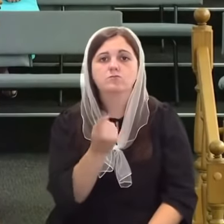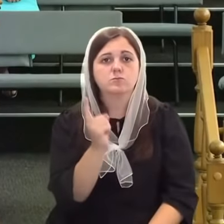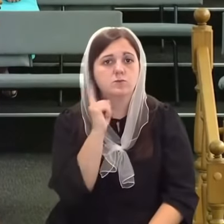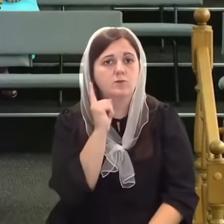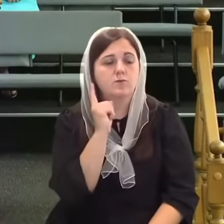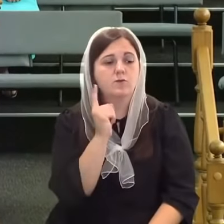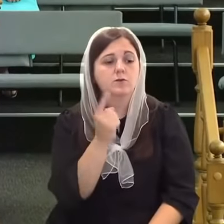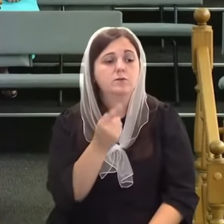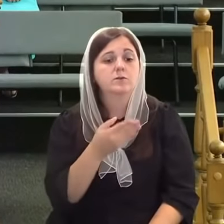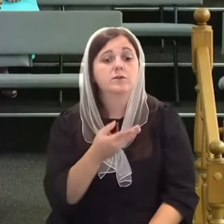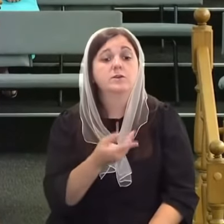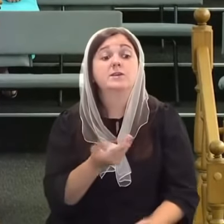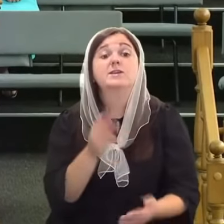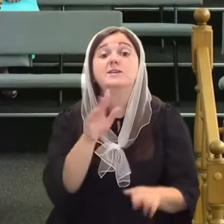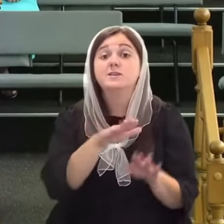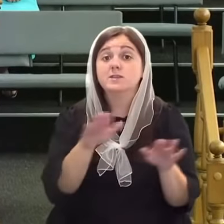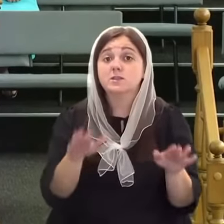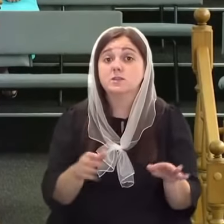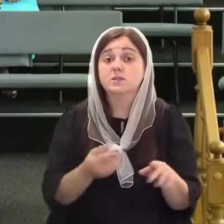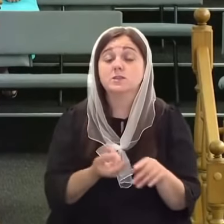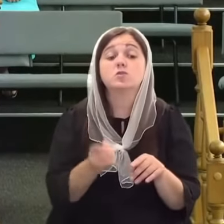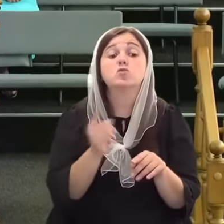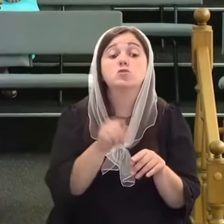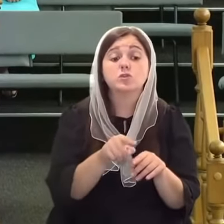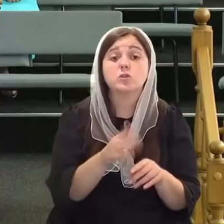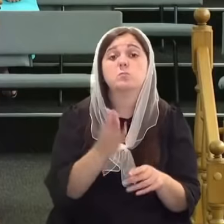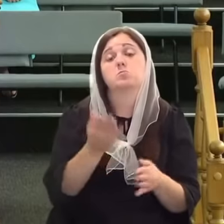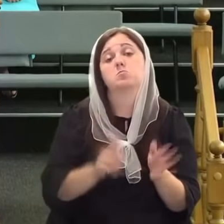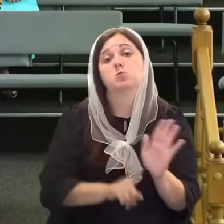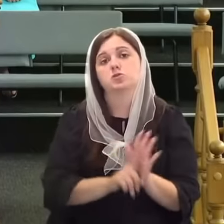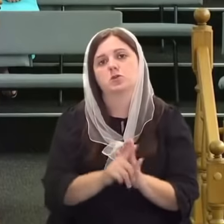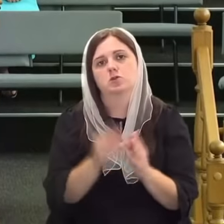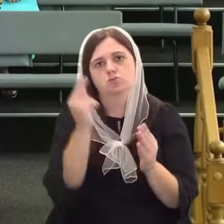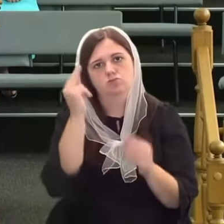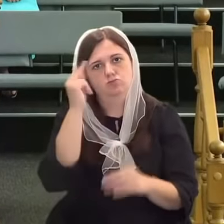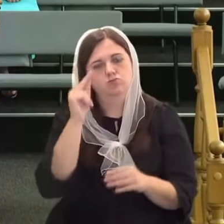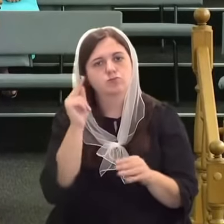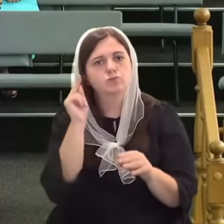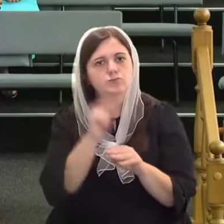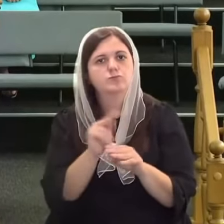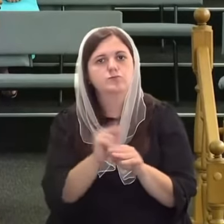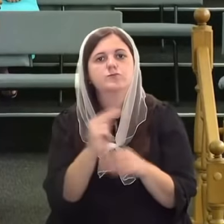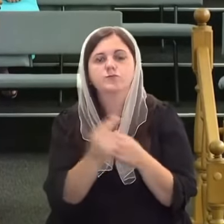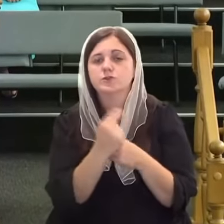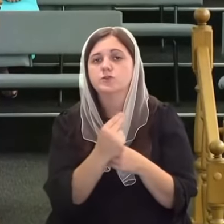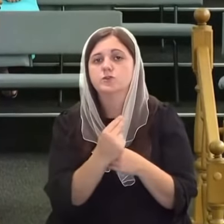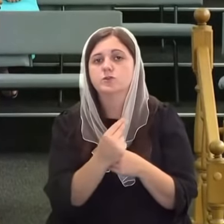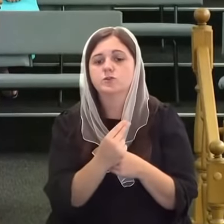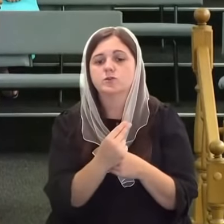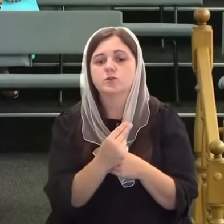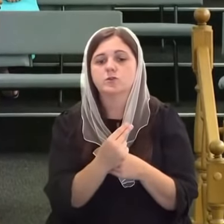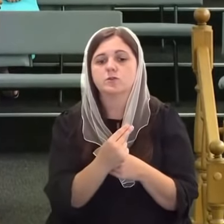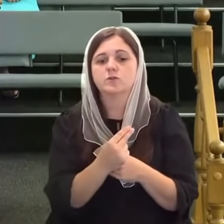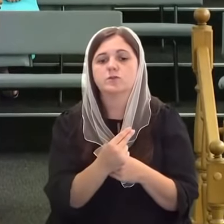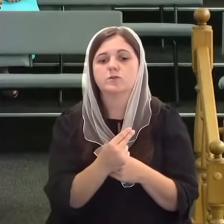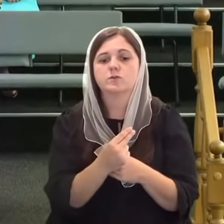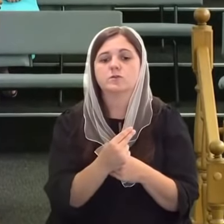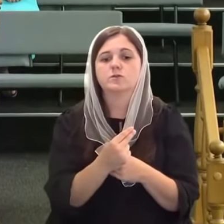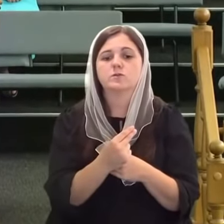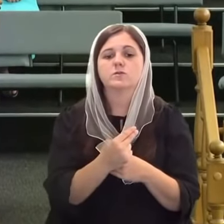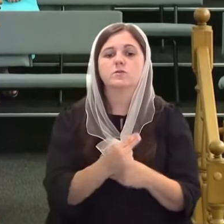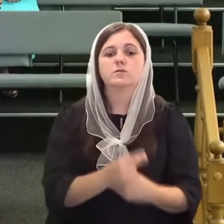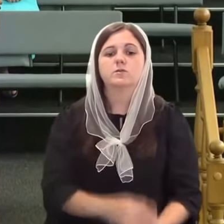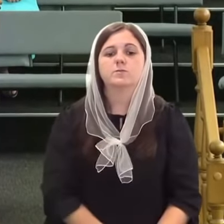И дети ради этого начинают учить или считать. Есть другие родители, возможно,